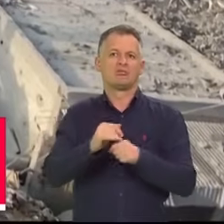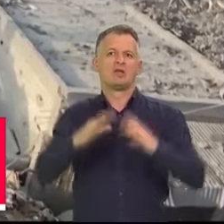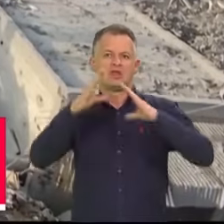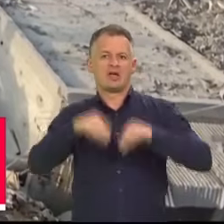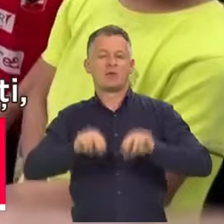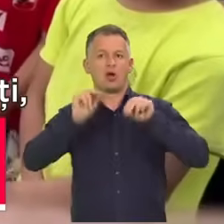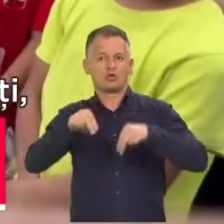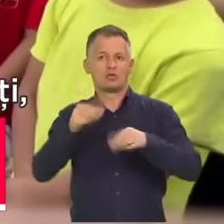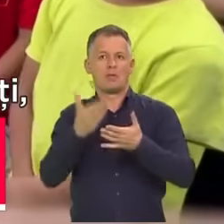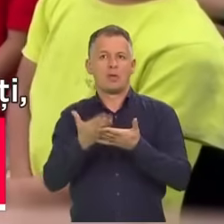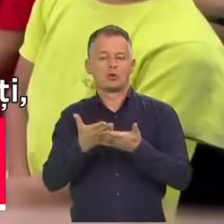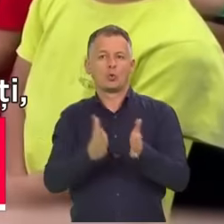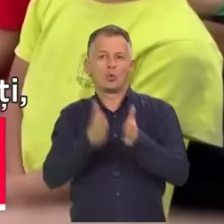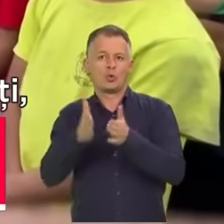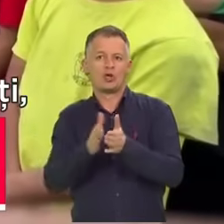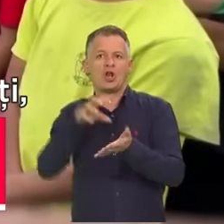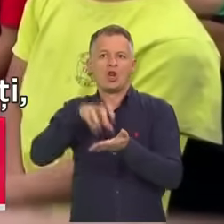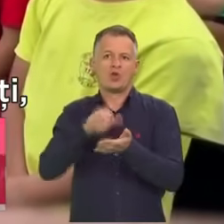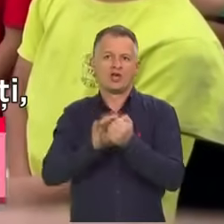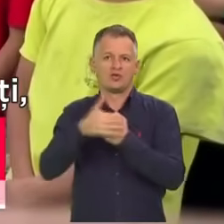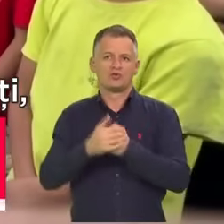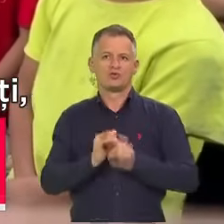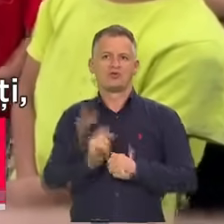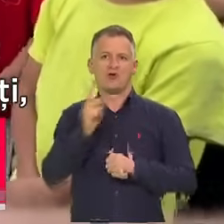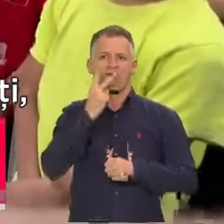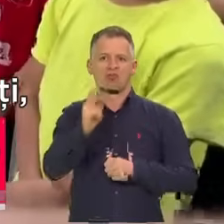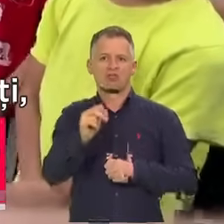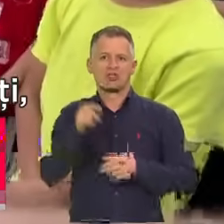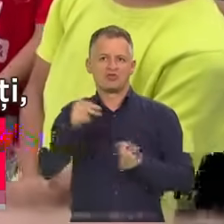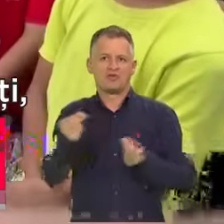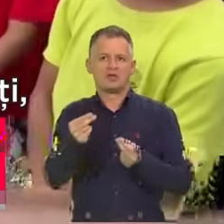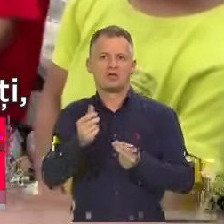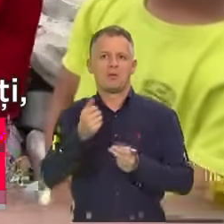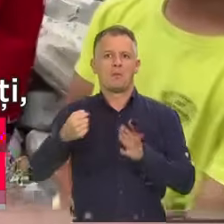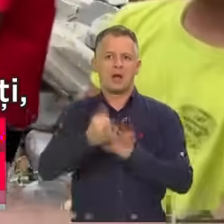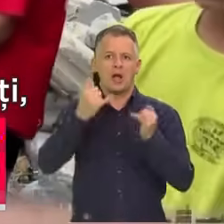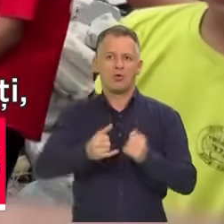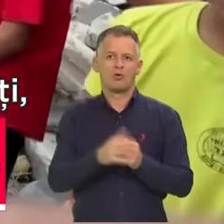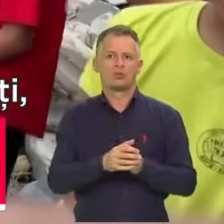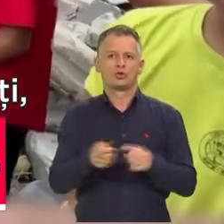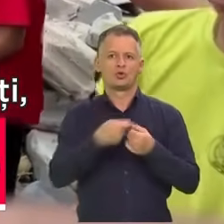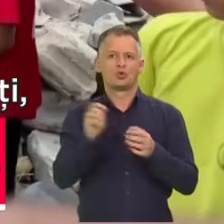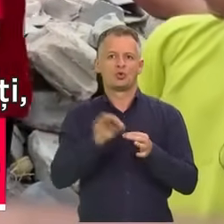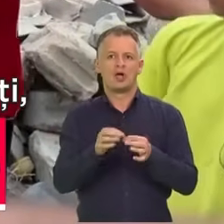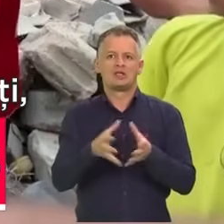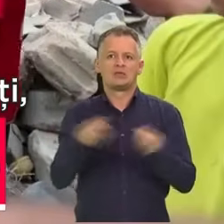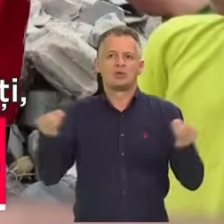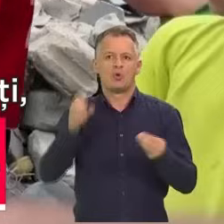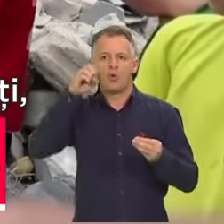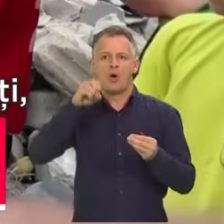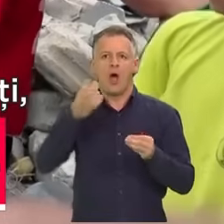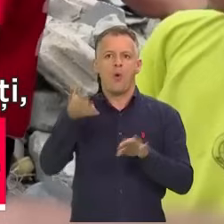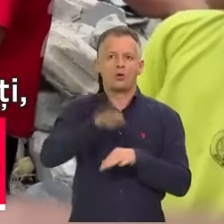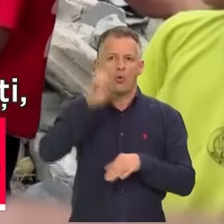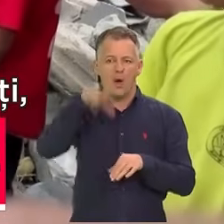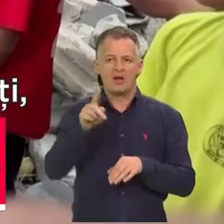devin pentru unii adăpost. Aulai nas yaskunun fi hadhihi al-buyut, buyut mukhayyam, laysa lahum maslaha huna aw hunak, illa anna